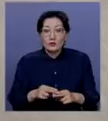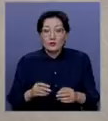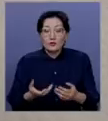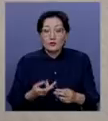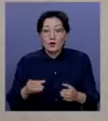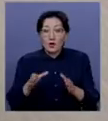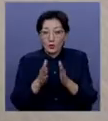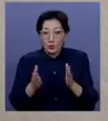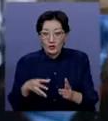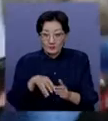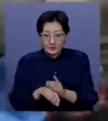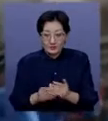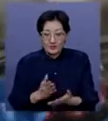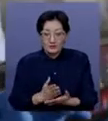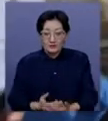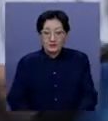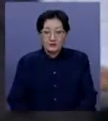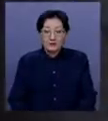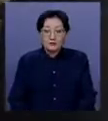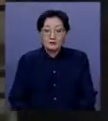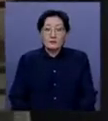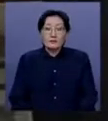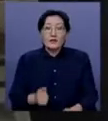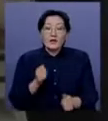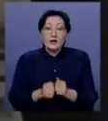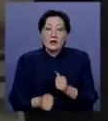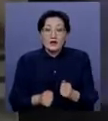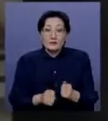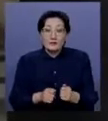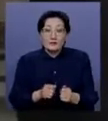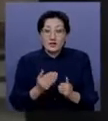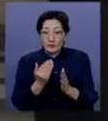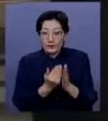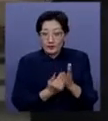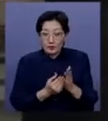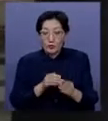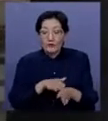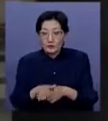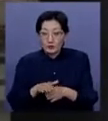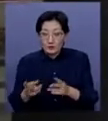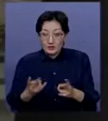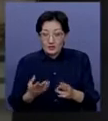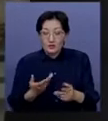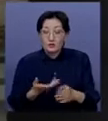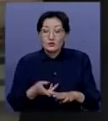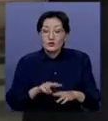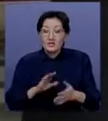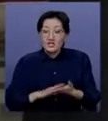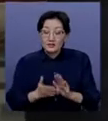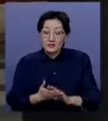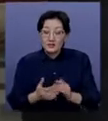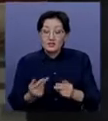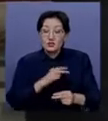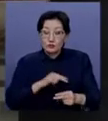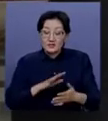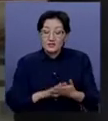қорап ішіне салынған. Әрбір функциясын сіздер орындауларыңыз керек. Сол жағдайда ғана сіздер жұмыстарыңызды жалғастыра аласыздар.